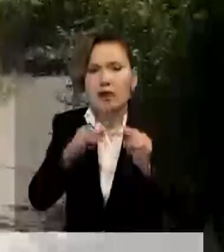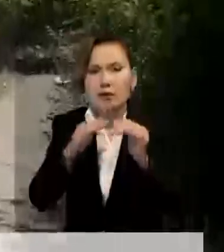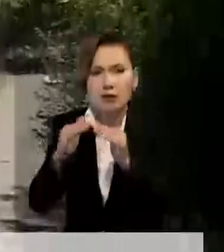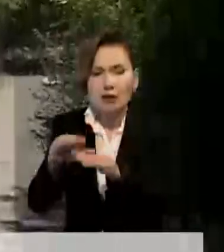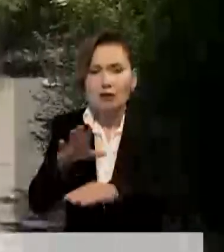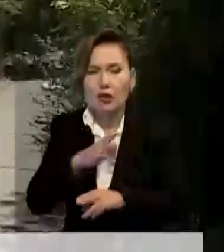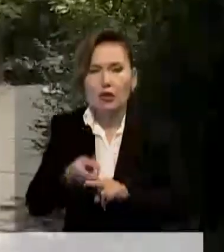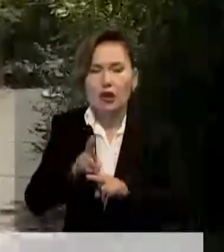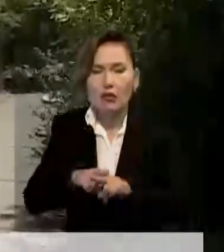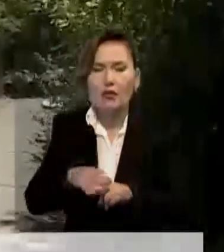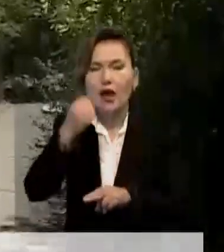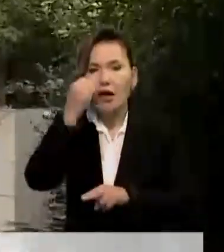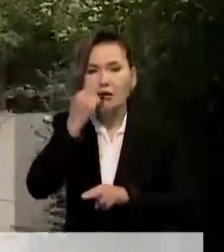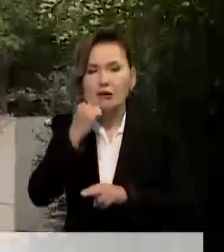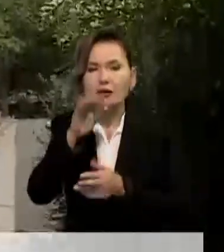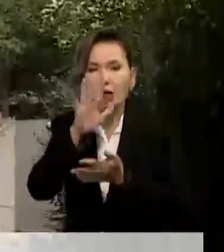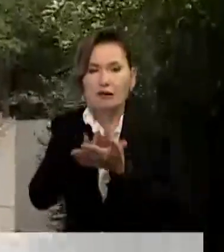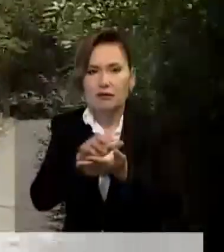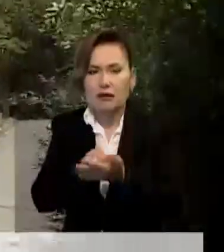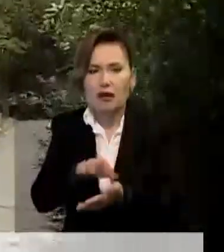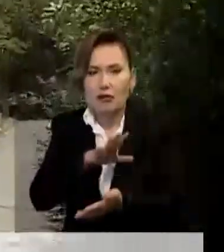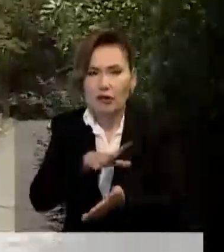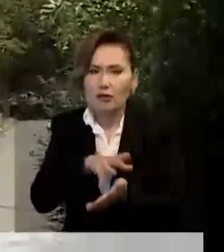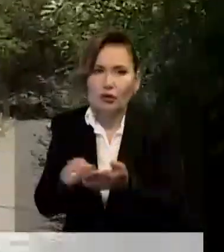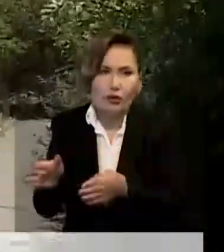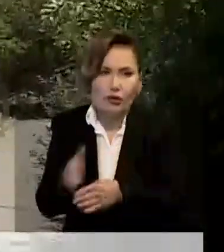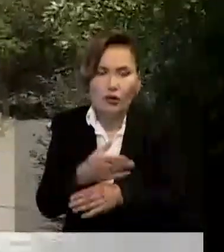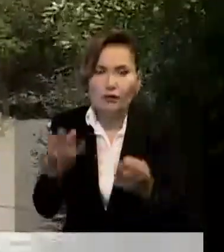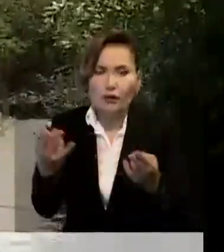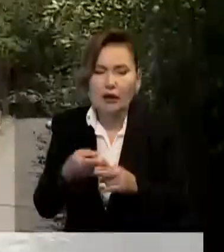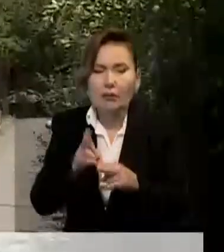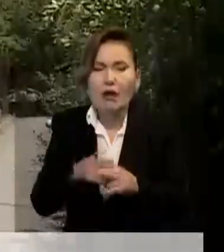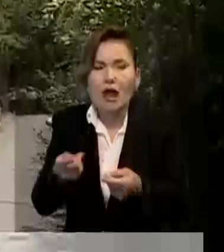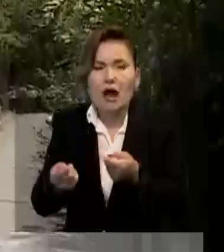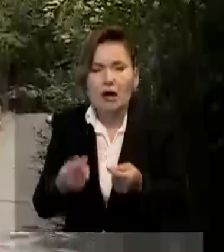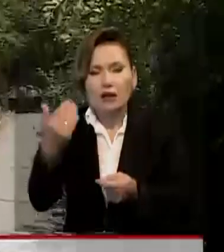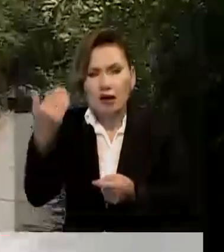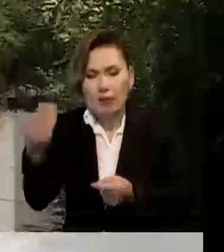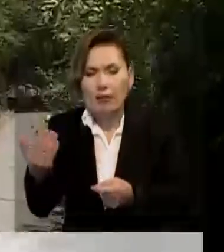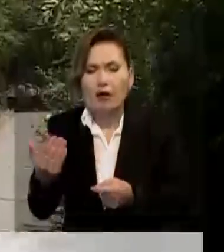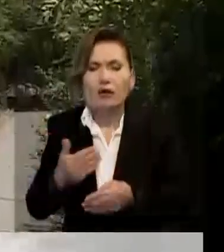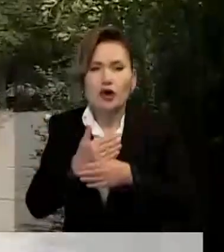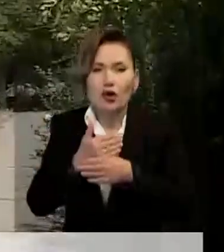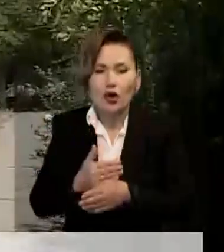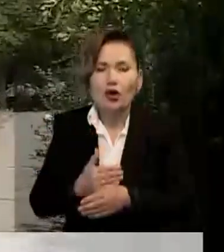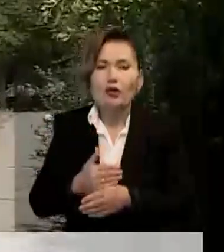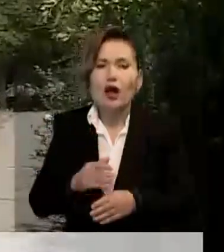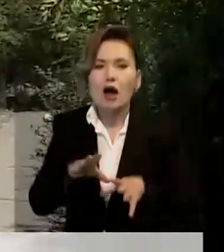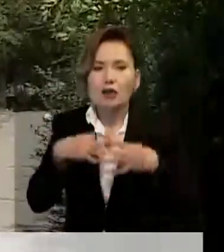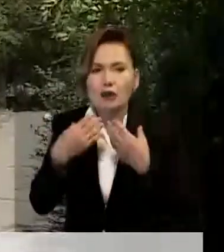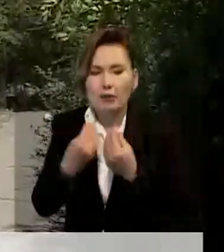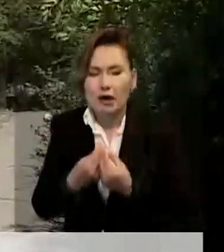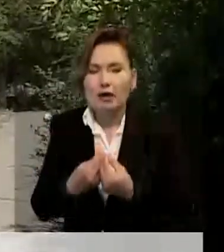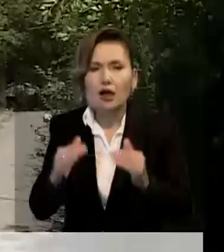салынған. Бүгінде ескіріп, әбден тозығы жетіп тұр. Жергілікті атқарушы билік тұрғындарға үй алып беріп, қауіпсіз